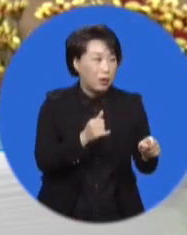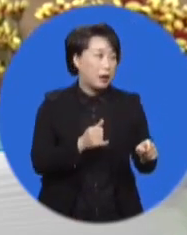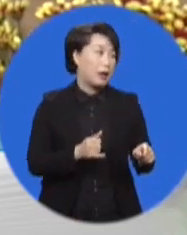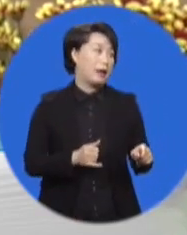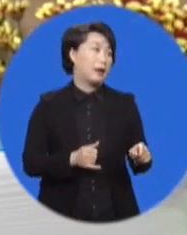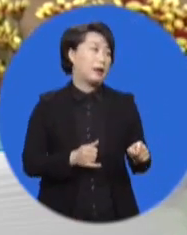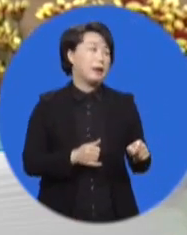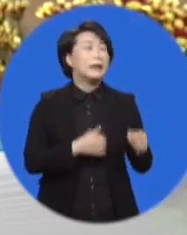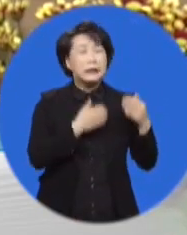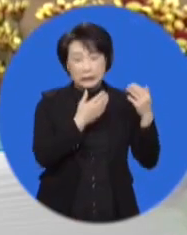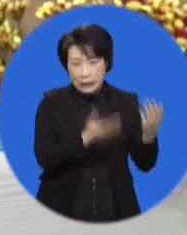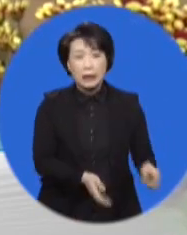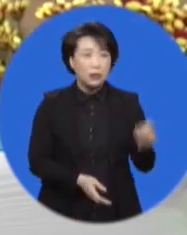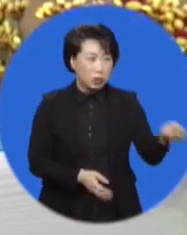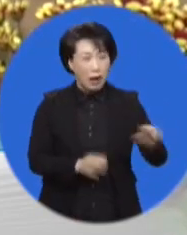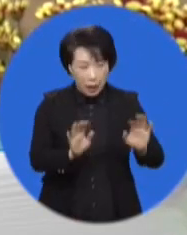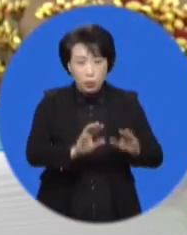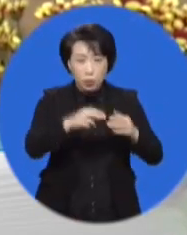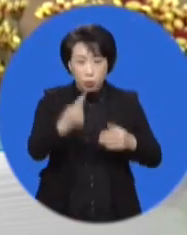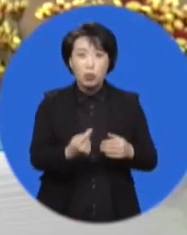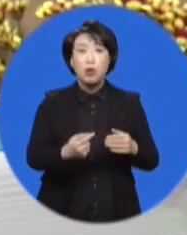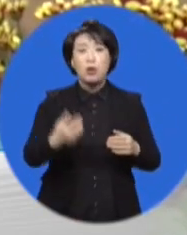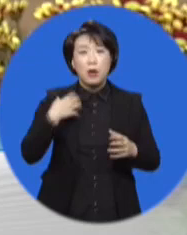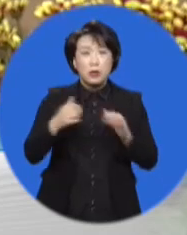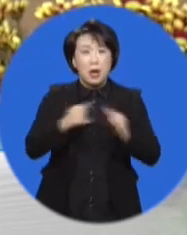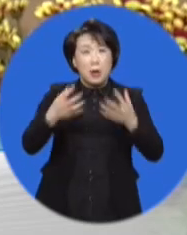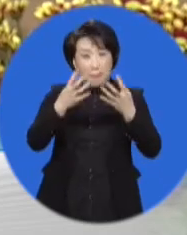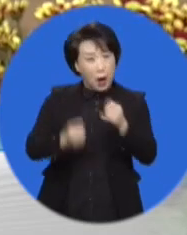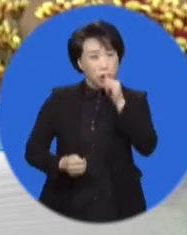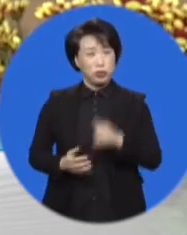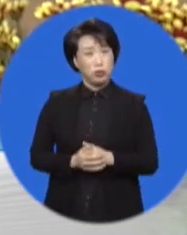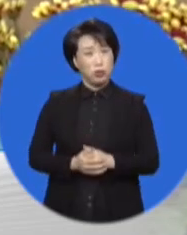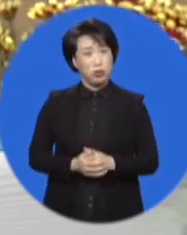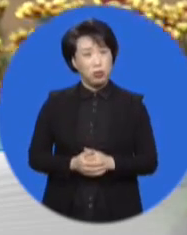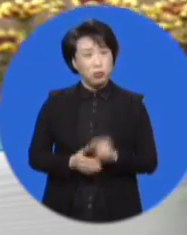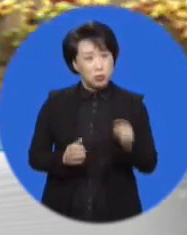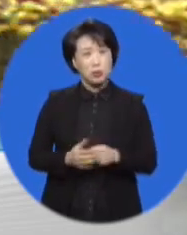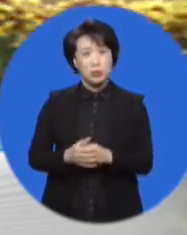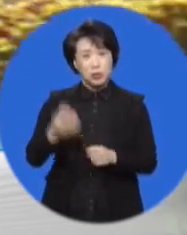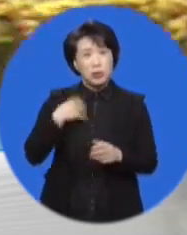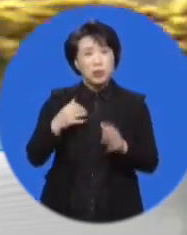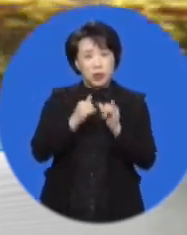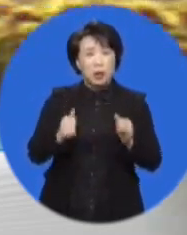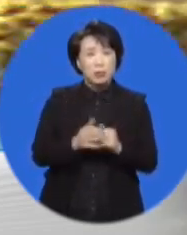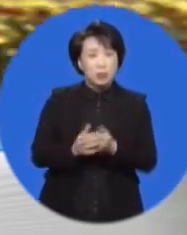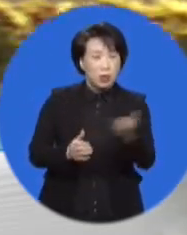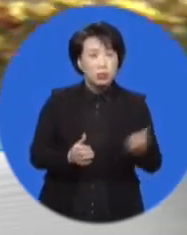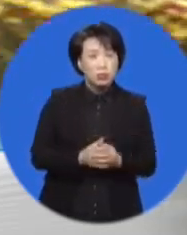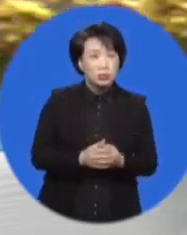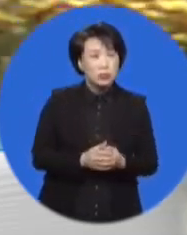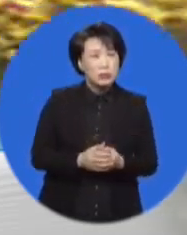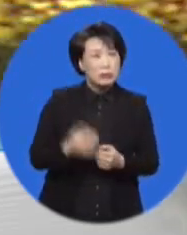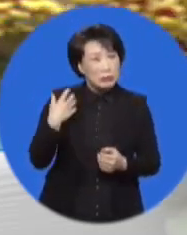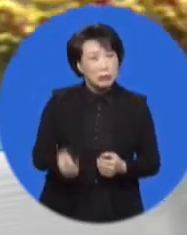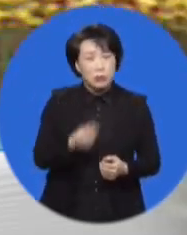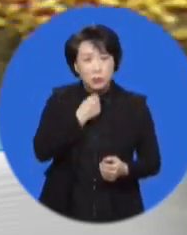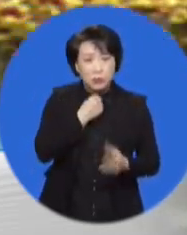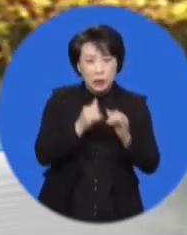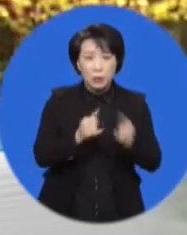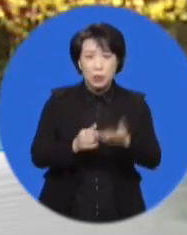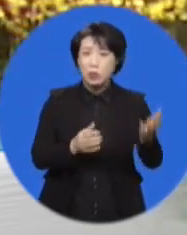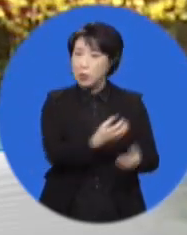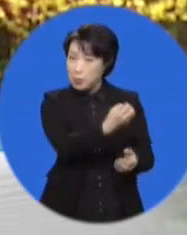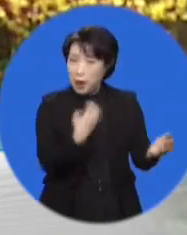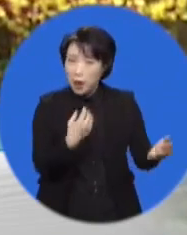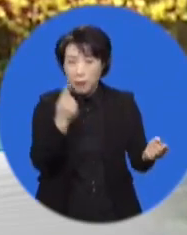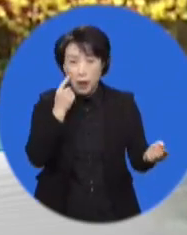그만둬. 너 아니라도 할 사람 많아. 그런 사람 반드시 얘기해요. 그리고